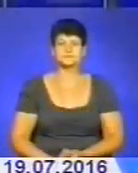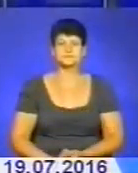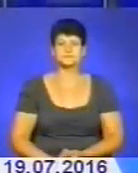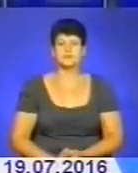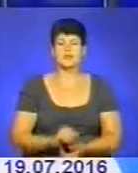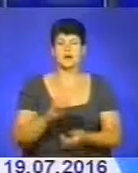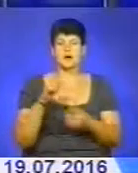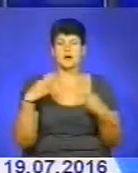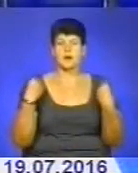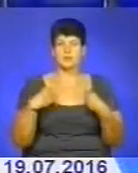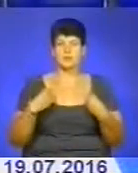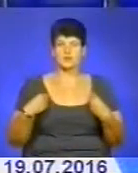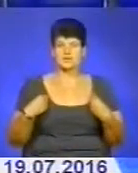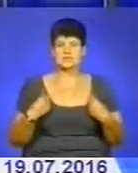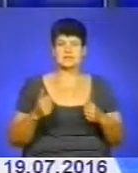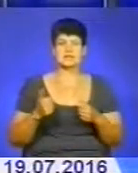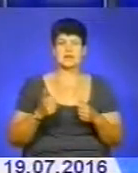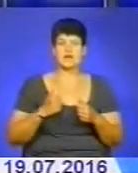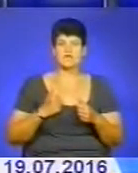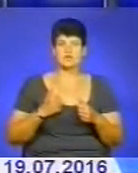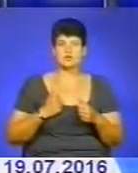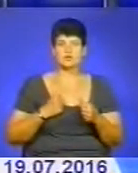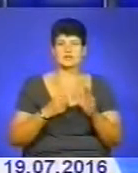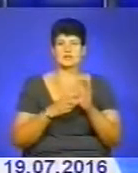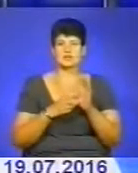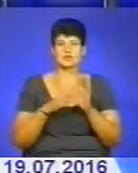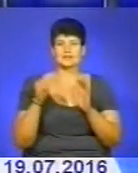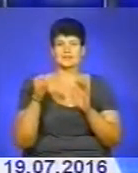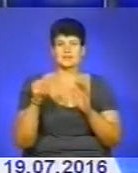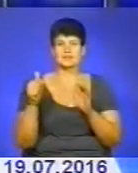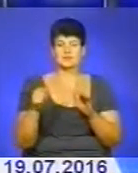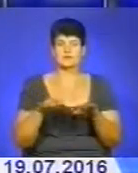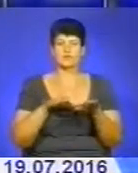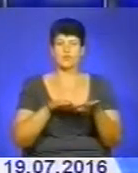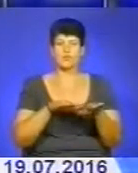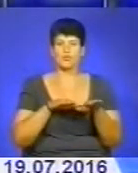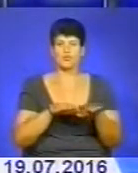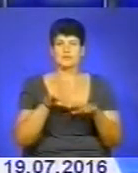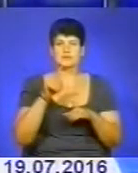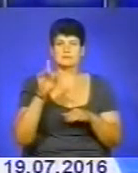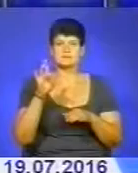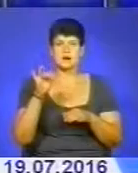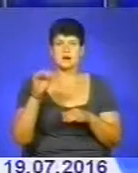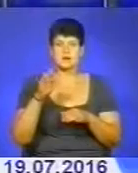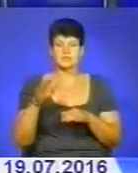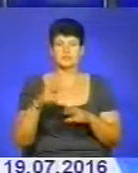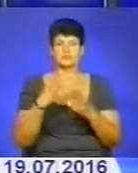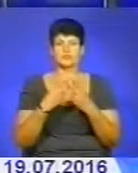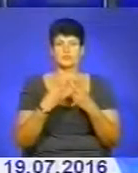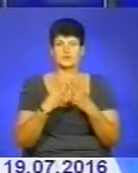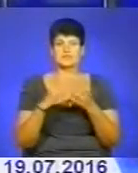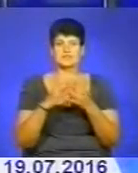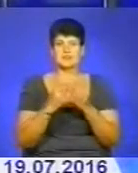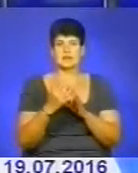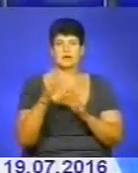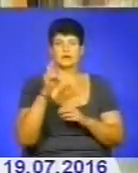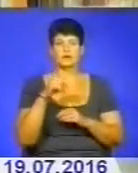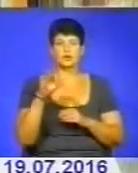Амуніції для військових на суму понад 700 гривень пошили цьогоріч засуджені з Барацької виправної колонії ВК-63, що у селі